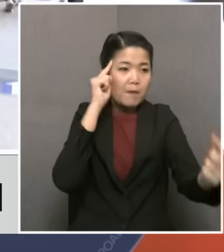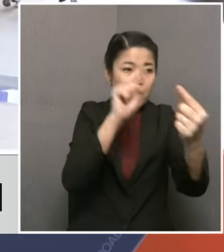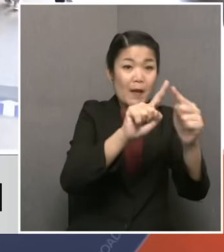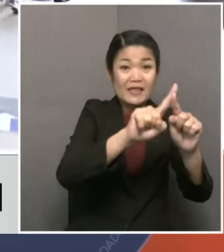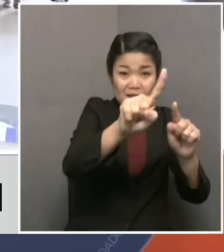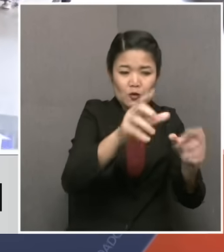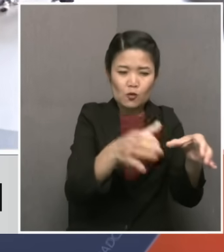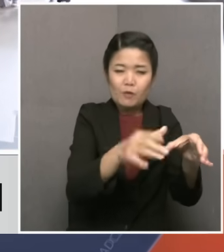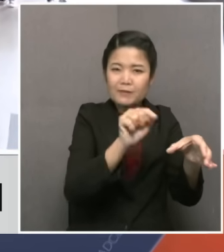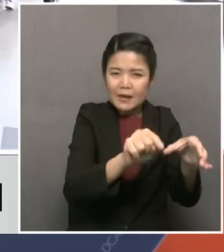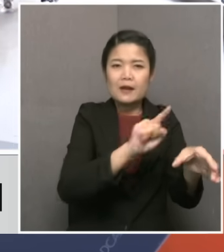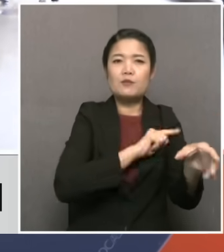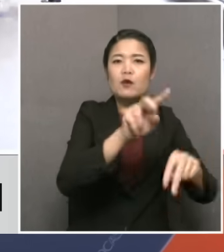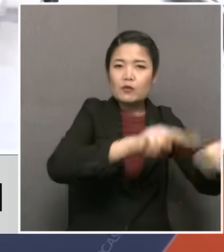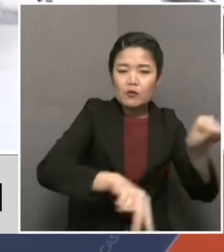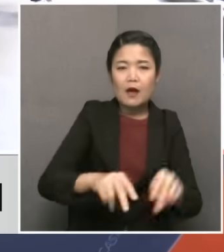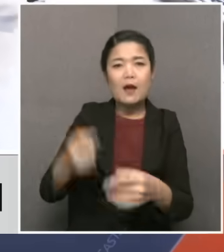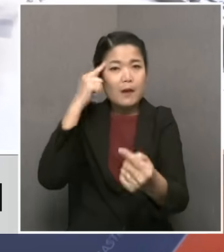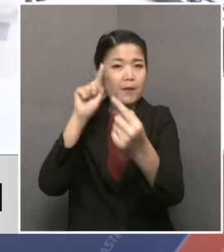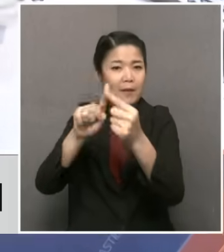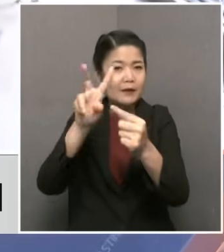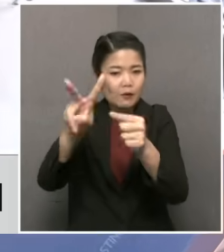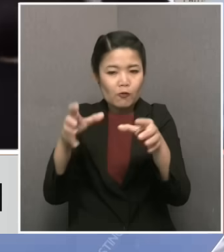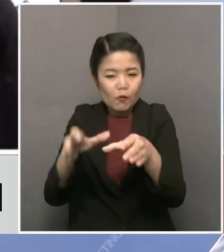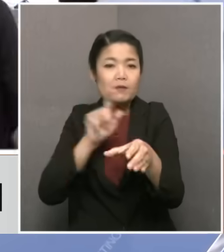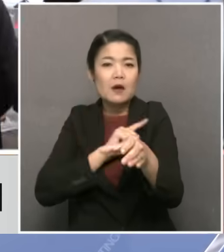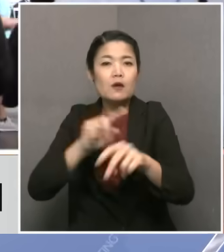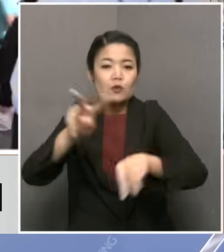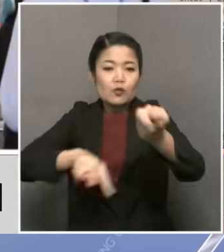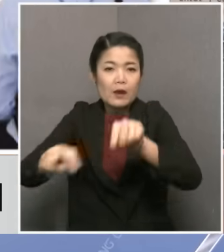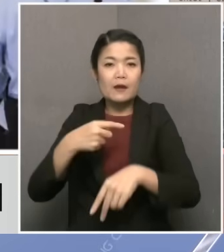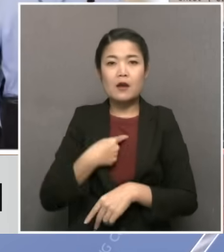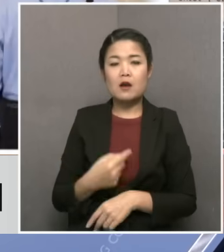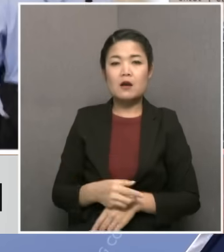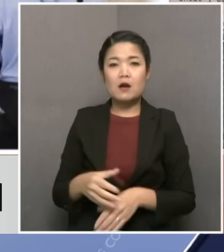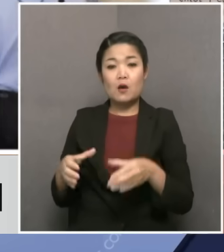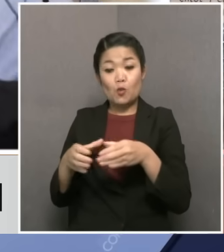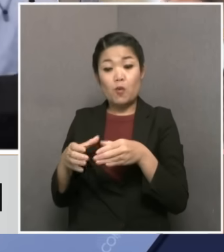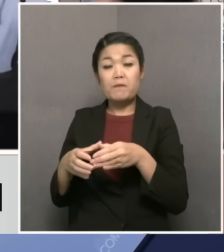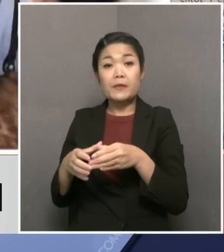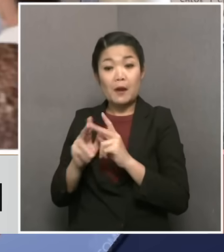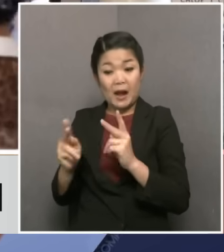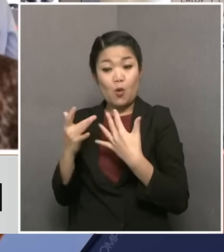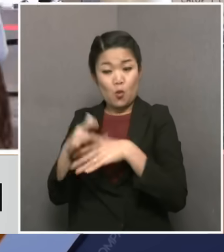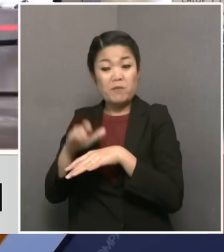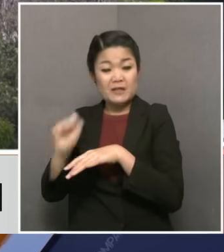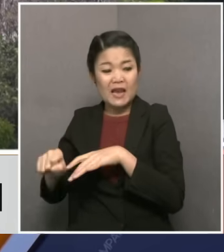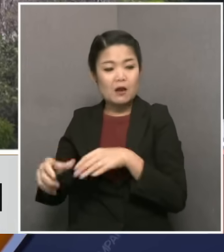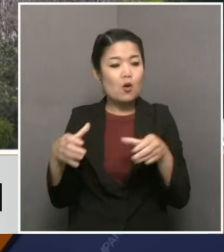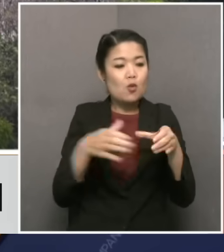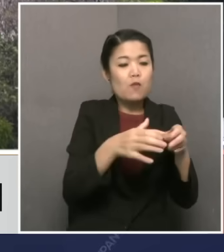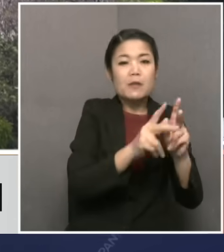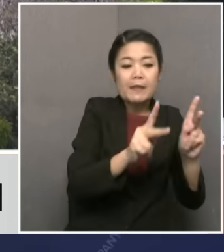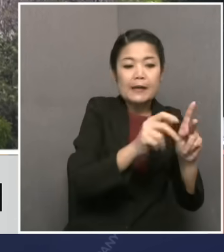ไหมฮะผมเป็น2ในคณะกรรมการด้วยผมไม่เคยคุยกับคำการชุดอื่นเลยแต่ผมรับรู้เพียงแต่ว่าเฮ้ยเราสอบต